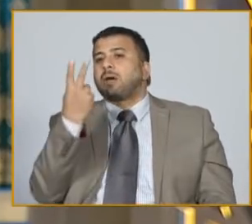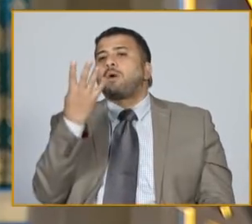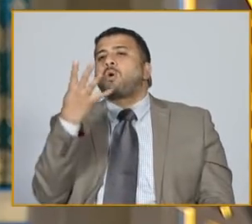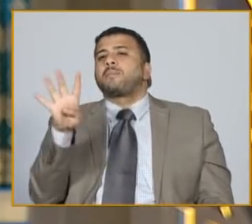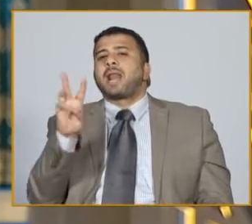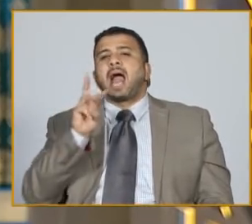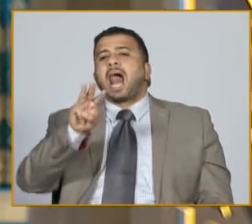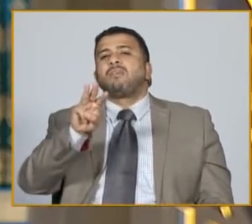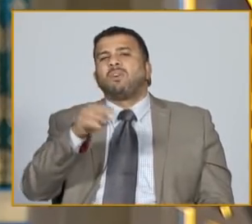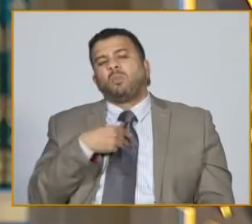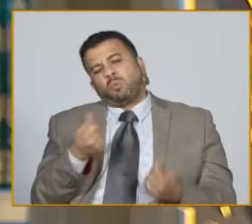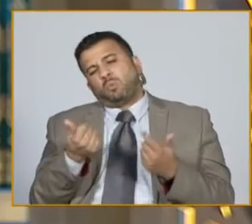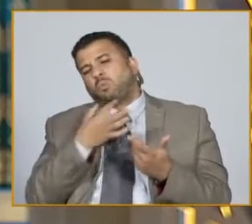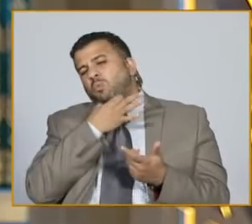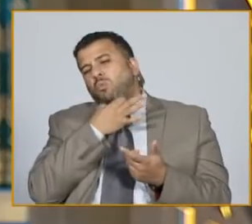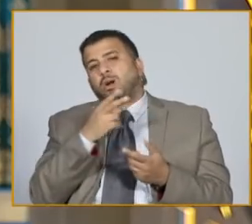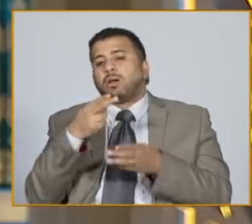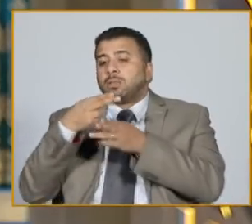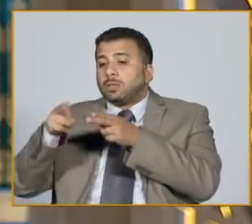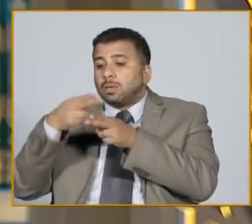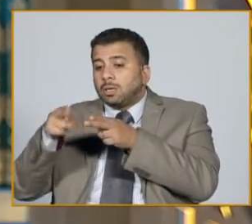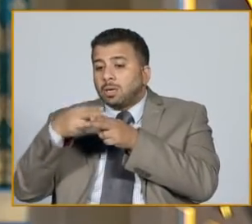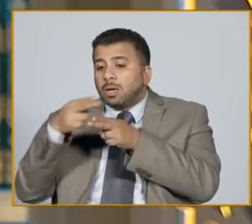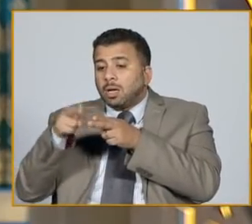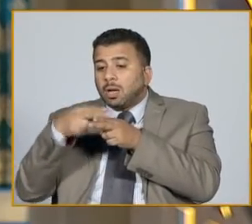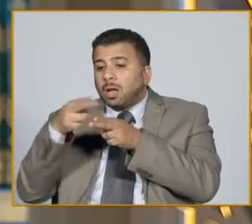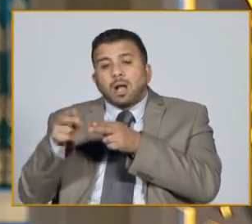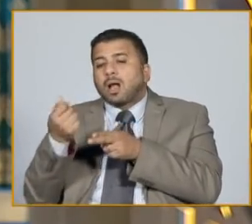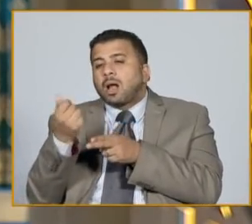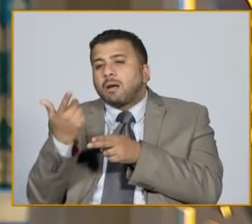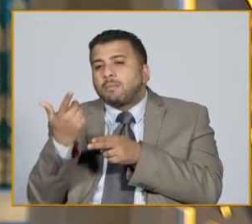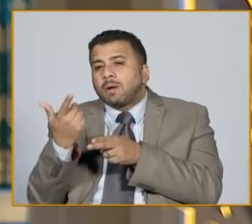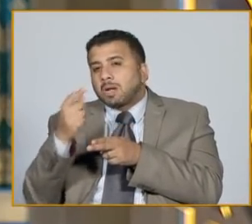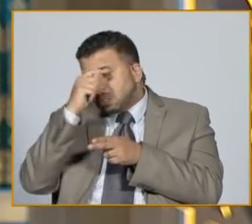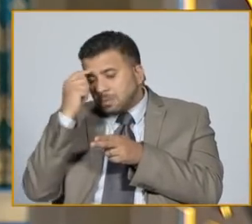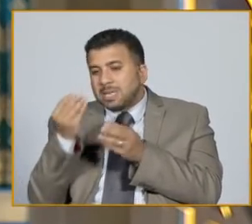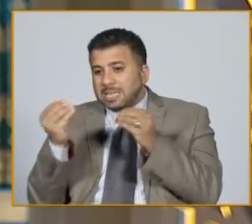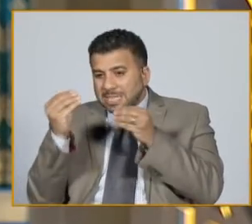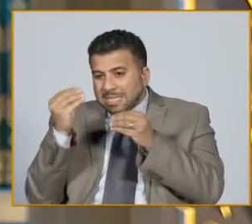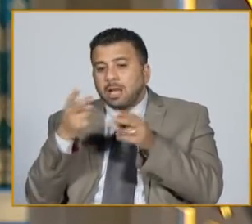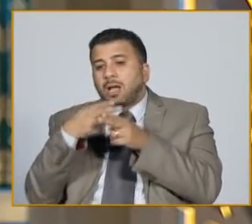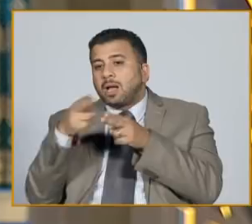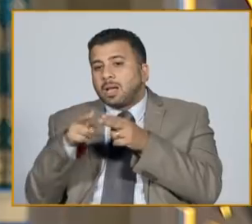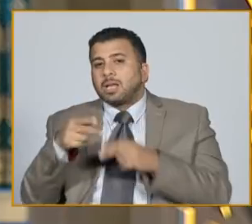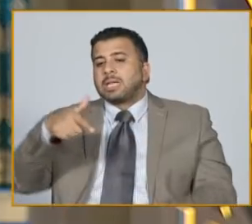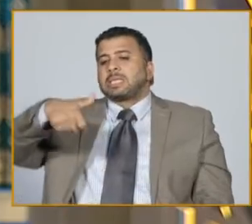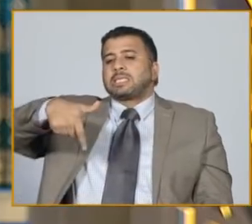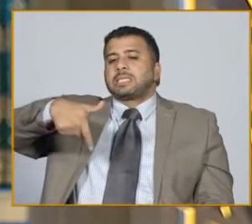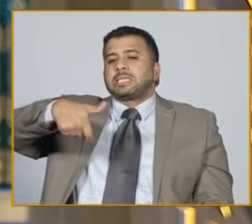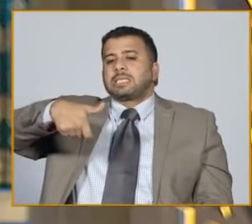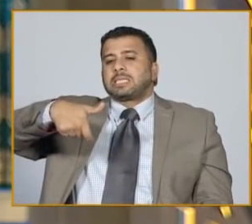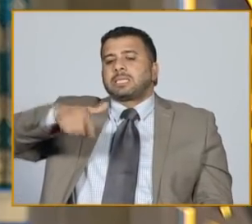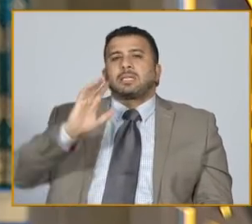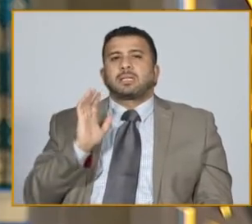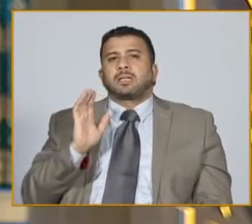كاش، قال شوف كاش بسبعة واربعين ودين أقساط شهرية على 1500 مثلا أو 2000 بستين، تقول لا أنا